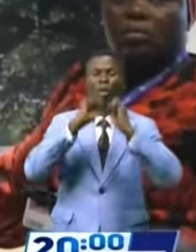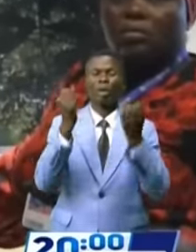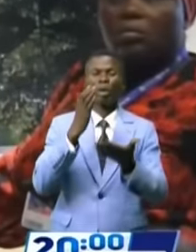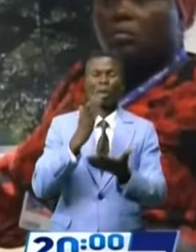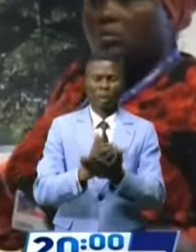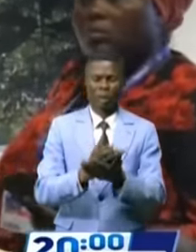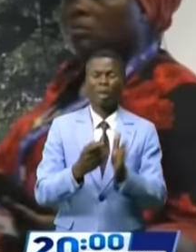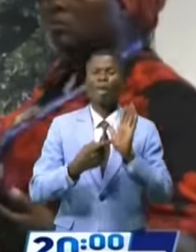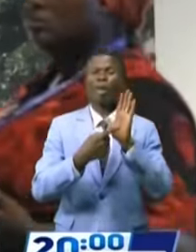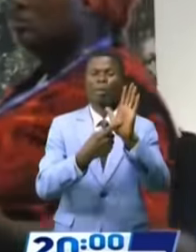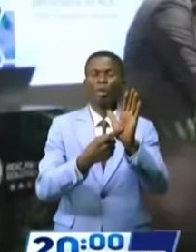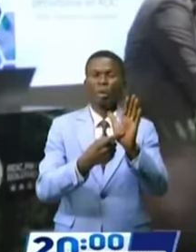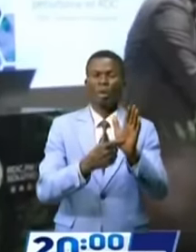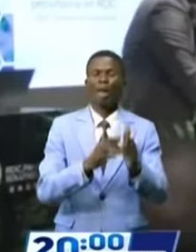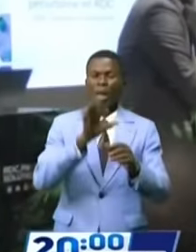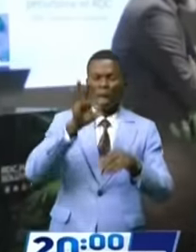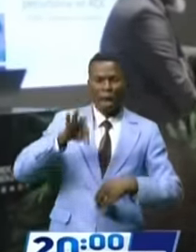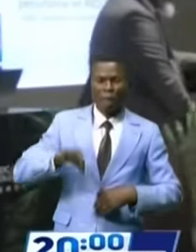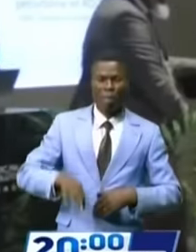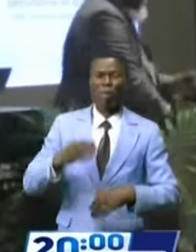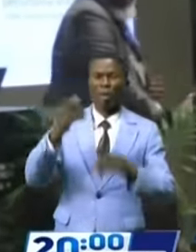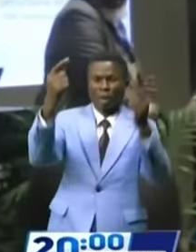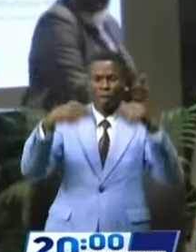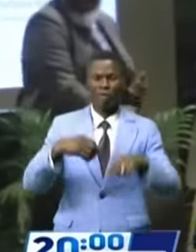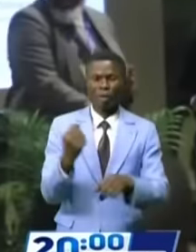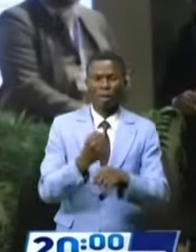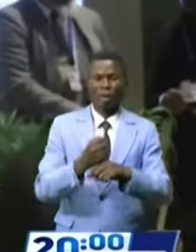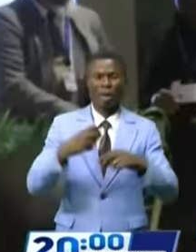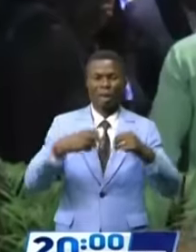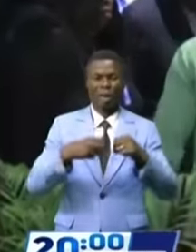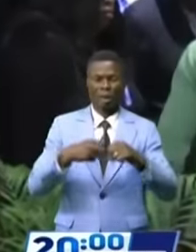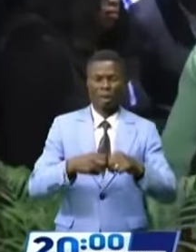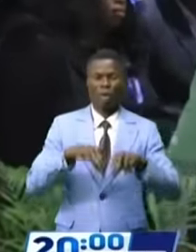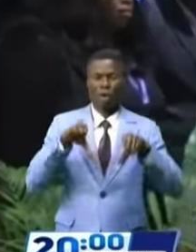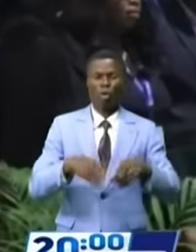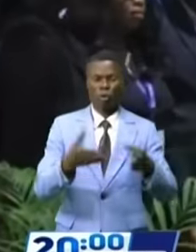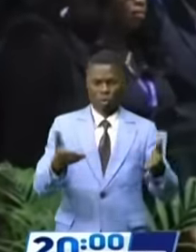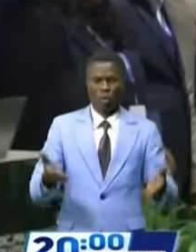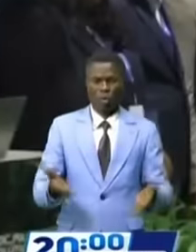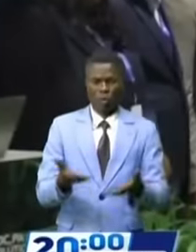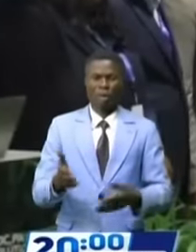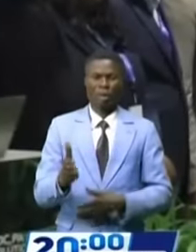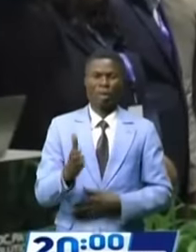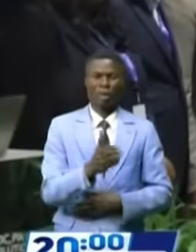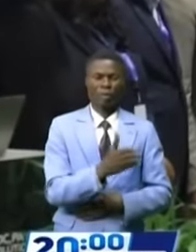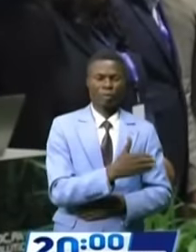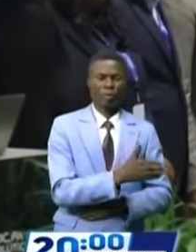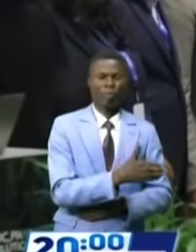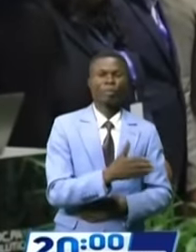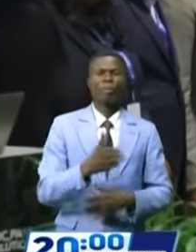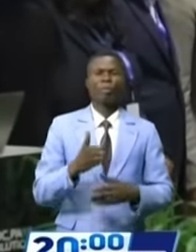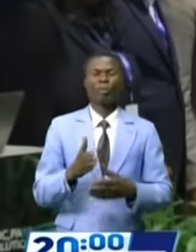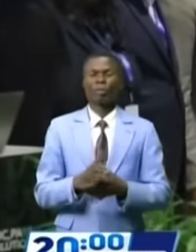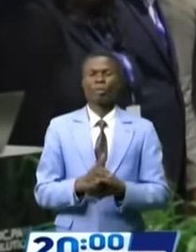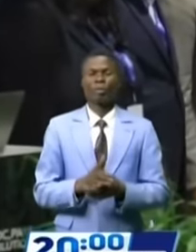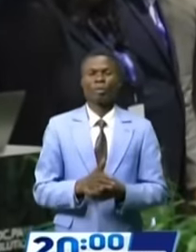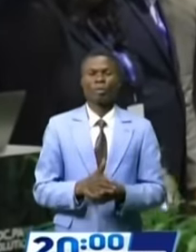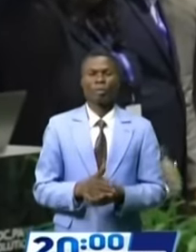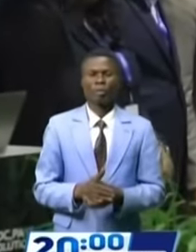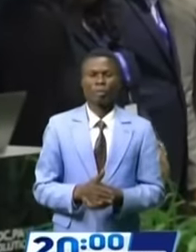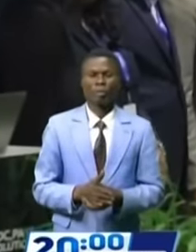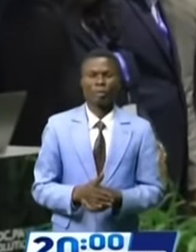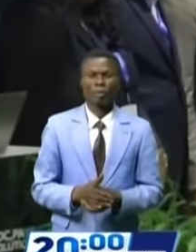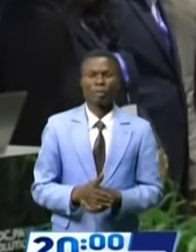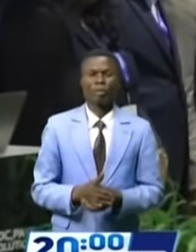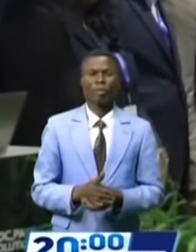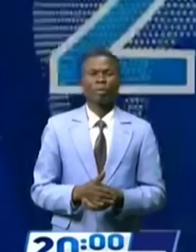ont manifesté l'intérêt d'investir dans les énergies renouvelables en RDC, pays solution pour une transition